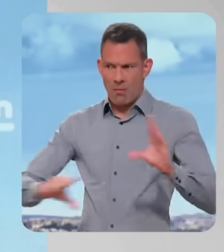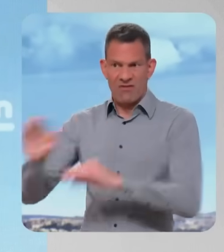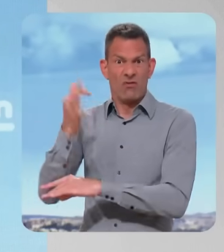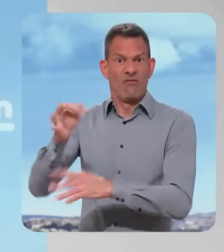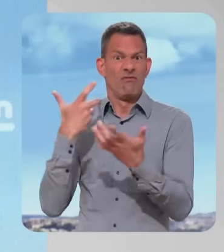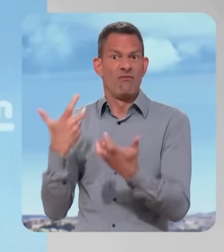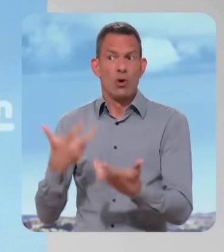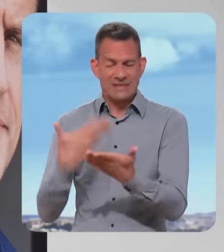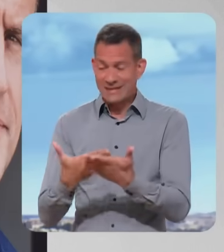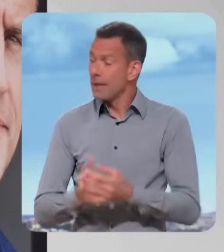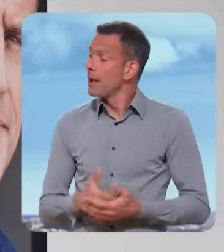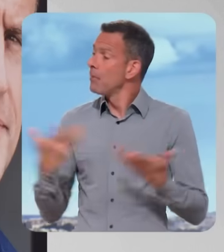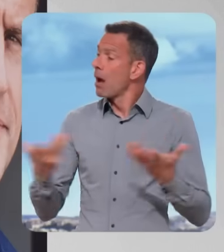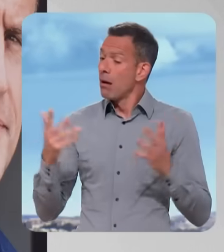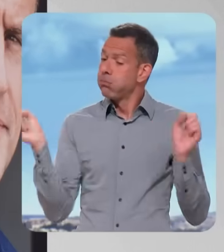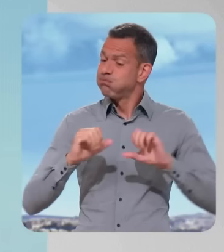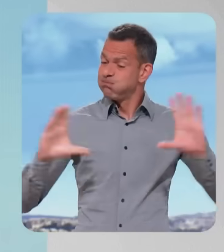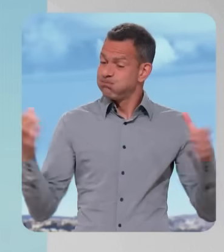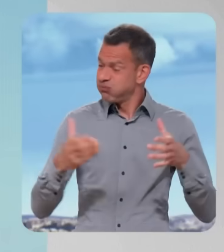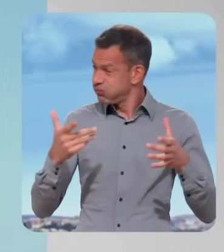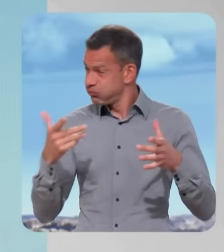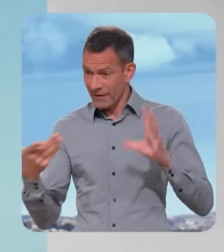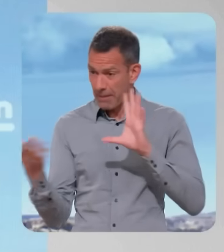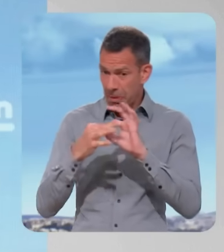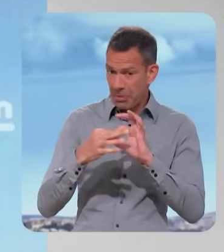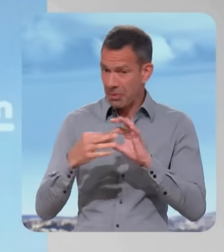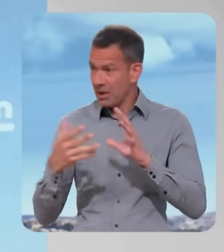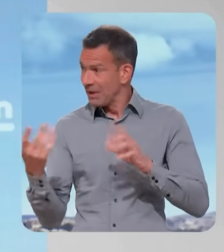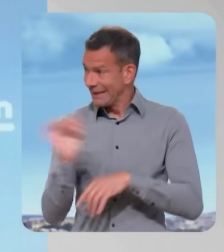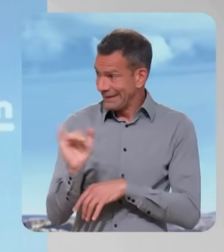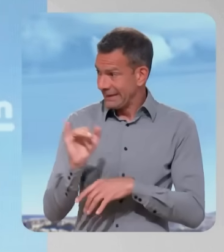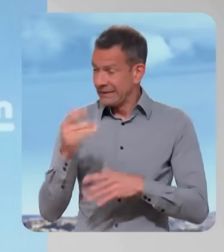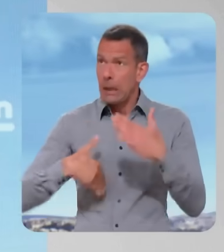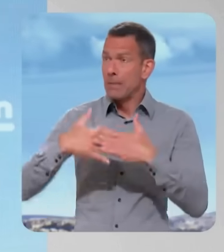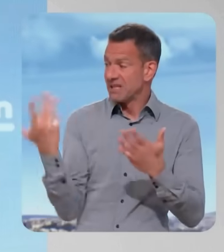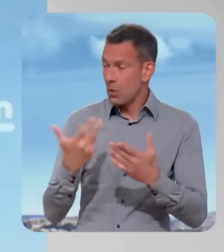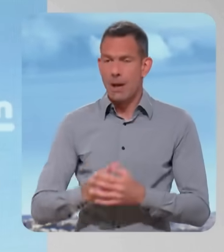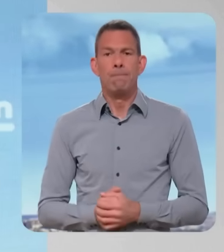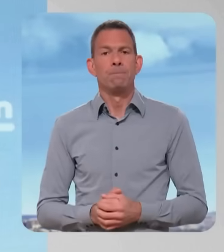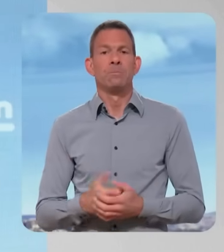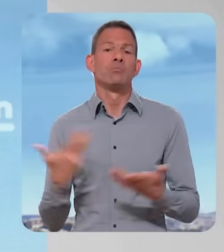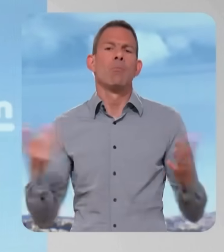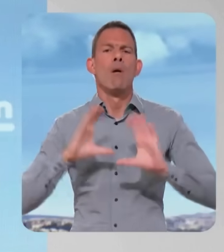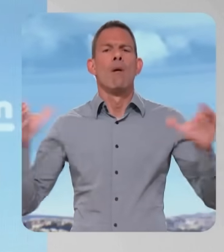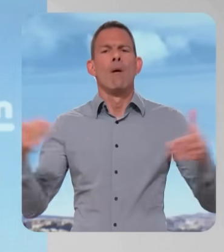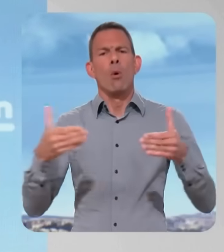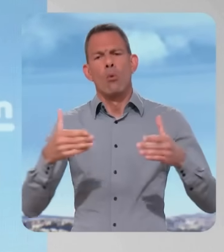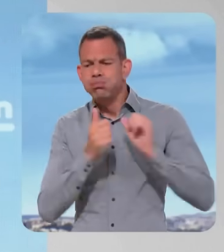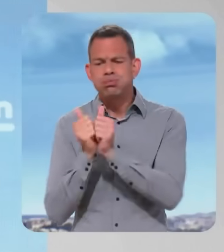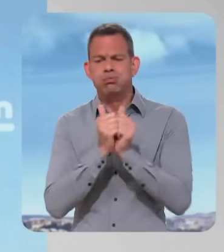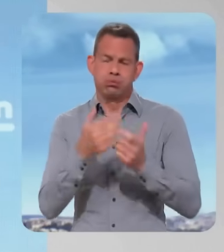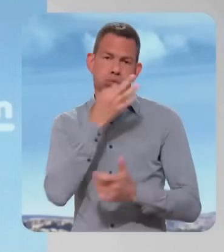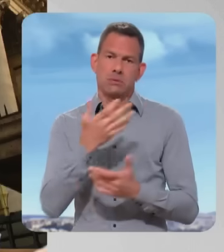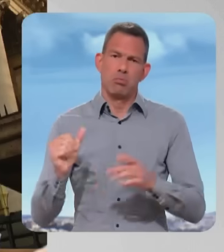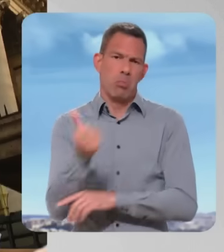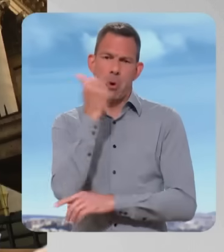aujourd'huiors vous mettez qui dans la coalition où est-ce que vous mettez les limites écoutez moi j'ai toujours dit que la la première chose dans une coalition c'est les valeurs